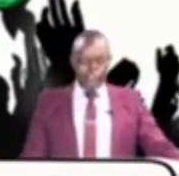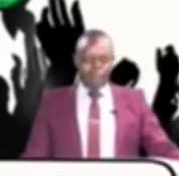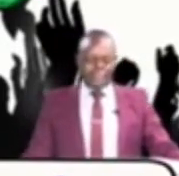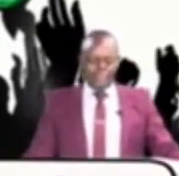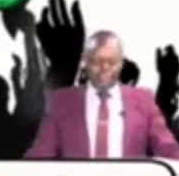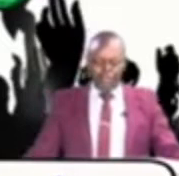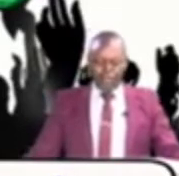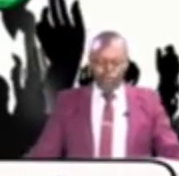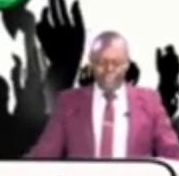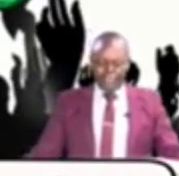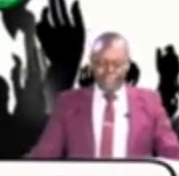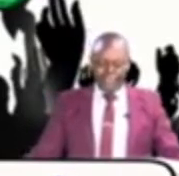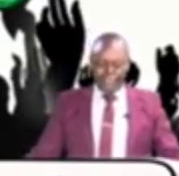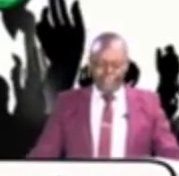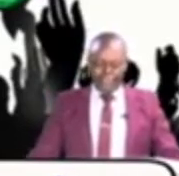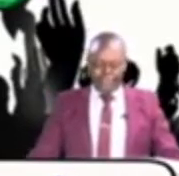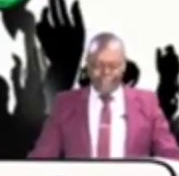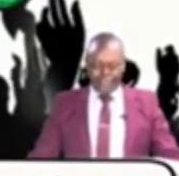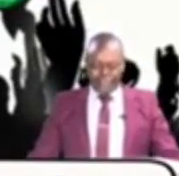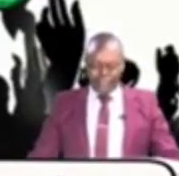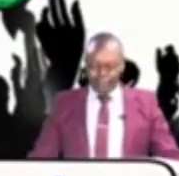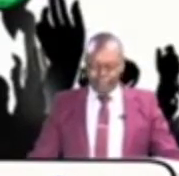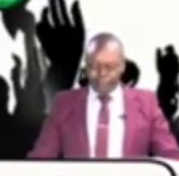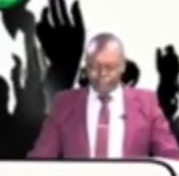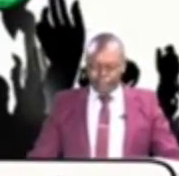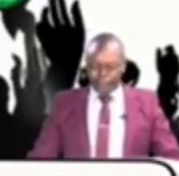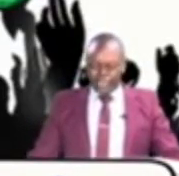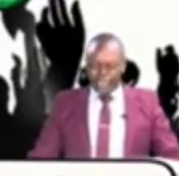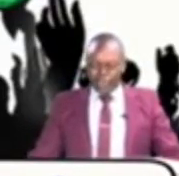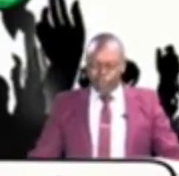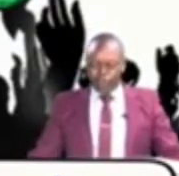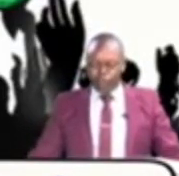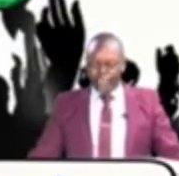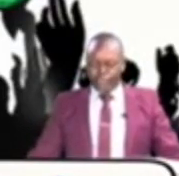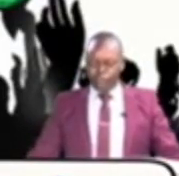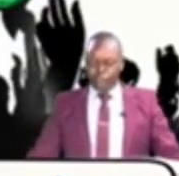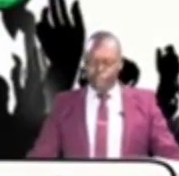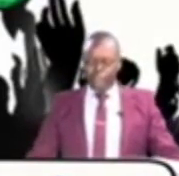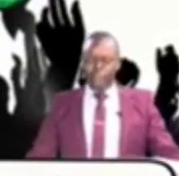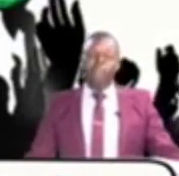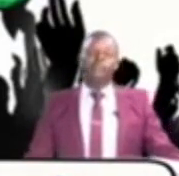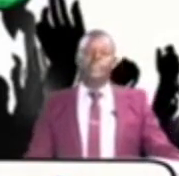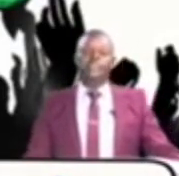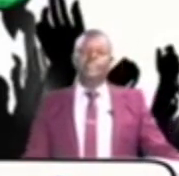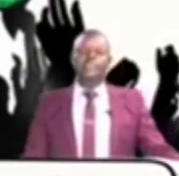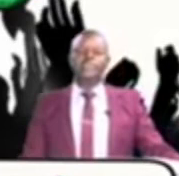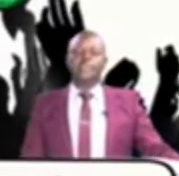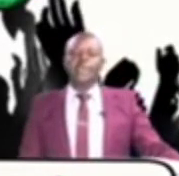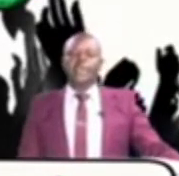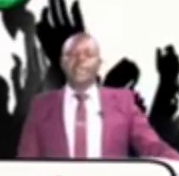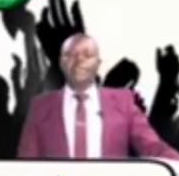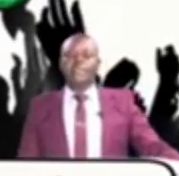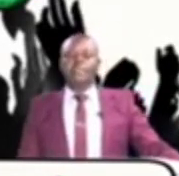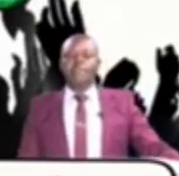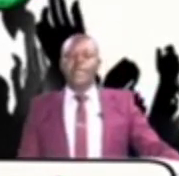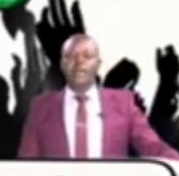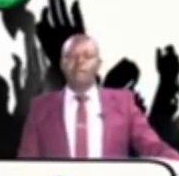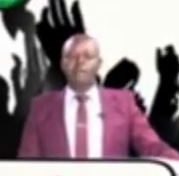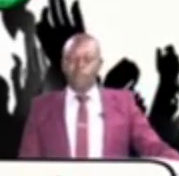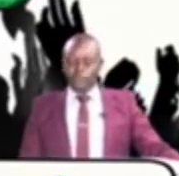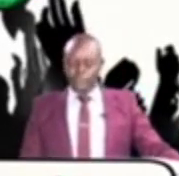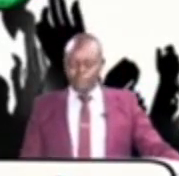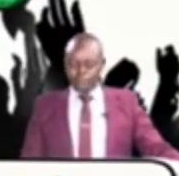kitabu cha Jeremiah 16, Jeremiah 16 from verse 14 to verse 16. Jeremiah